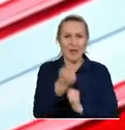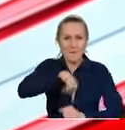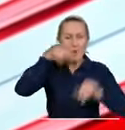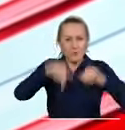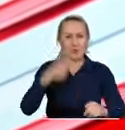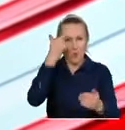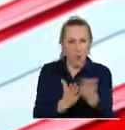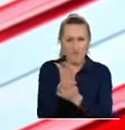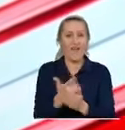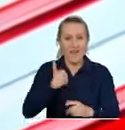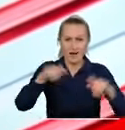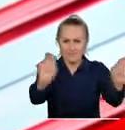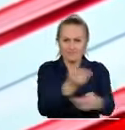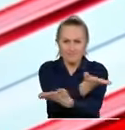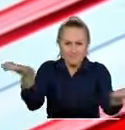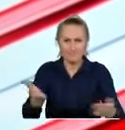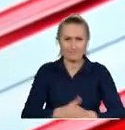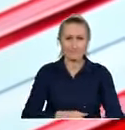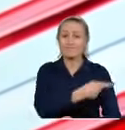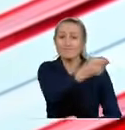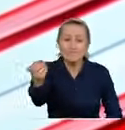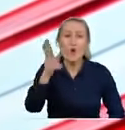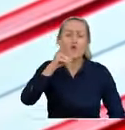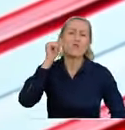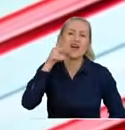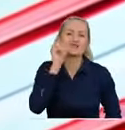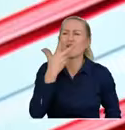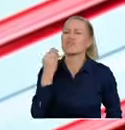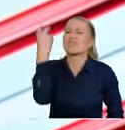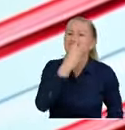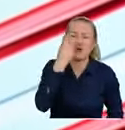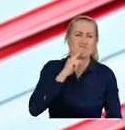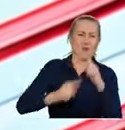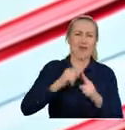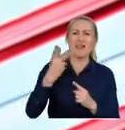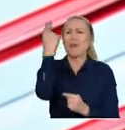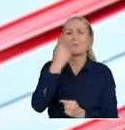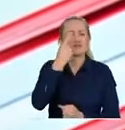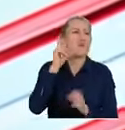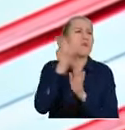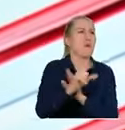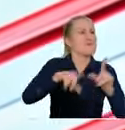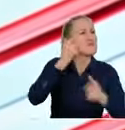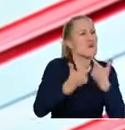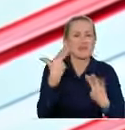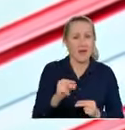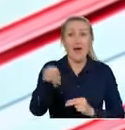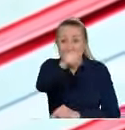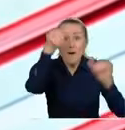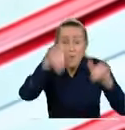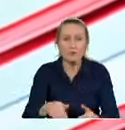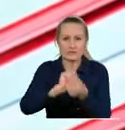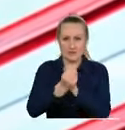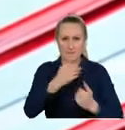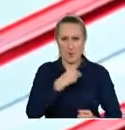uwierzyć. I apeluję szczególnie do tych, którzy na co dzień nie interesują się polityką, nie planowali pójść na wybory. Wy możecie zmienić